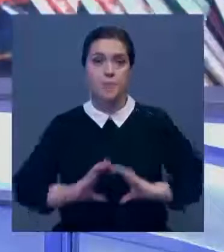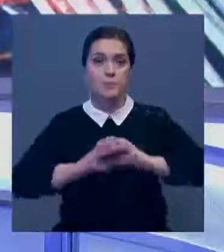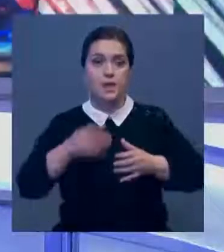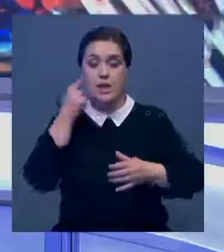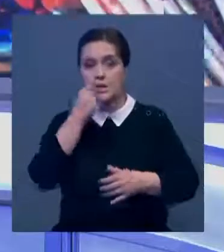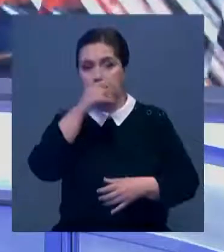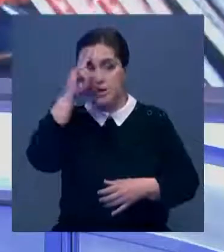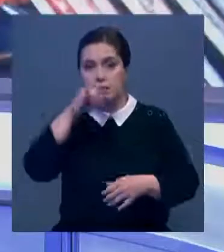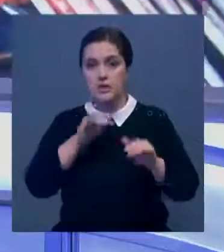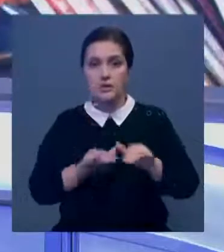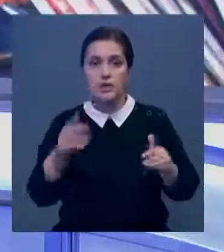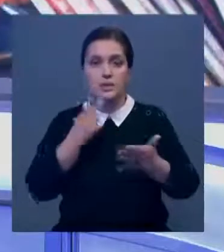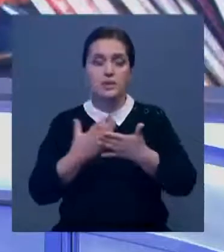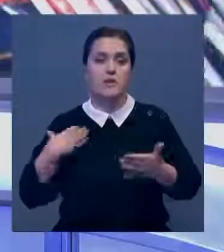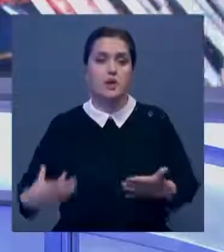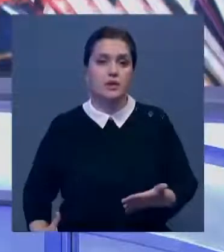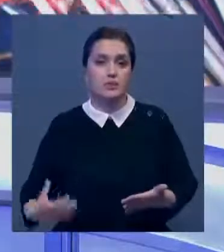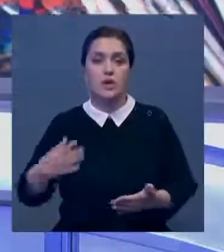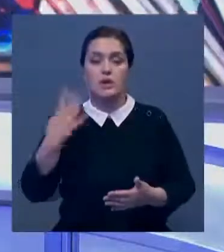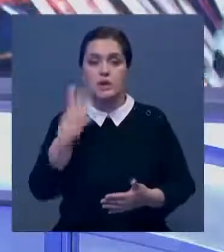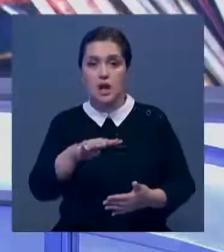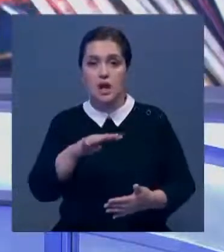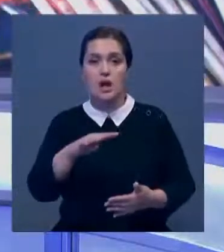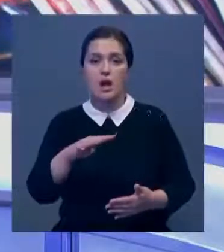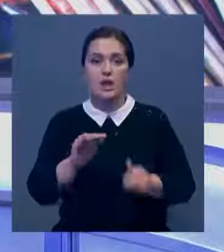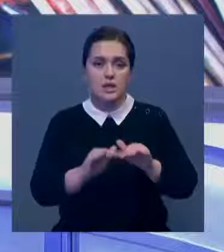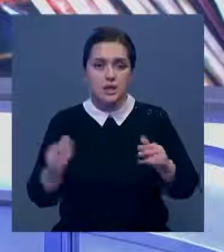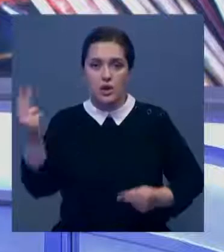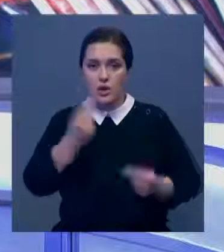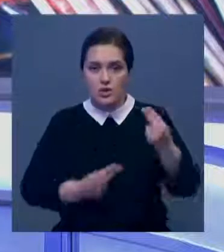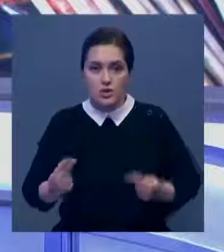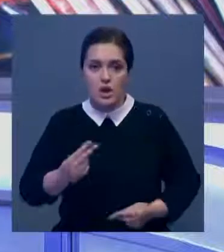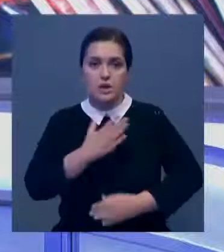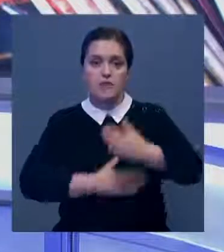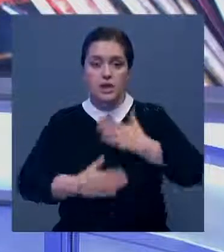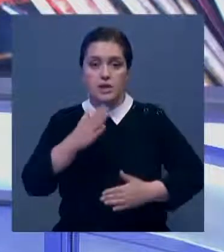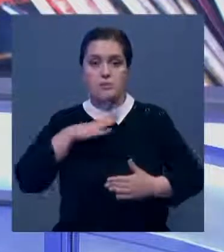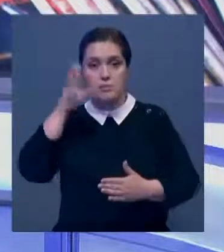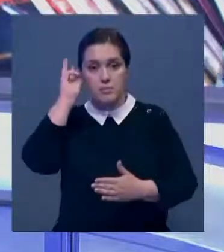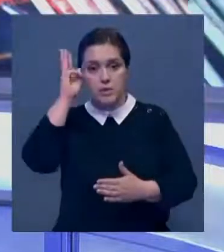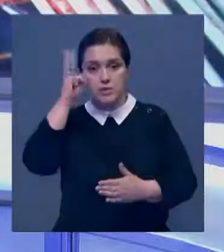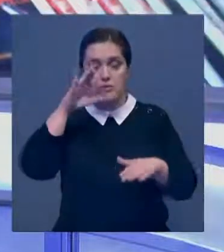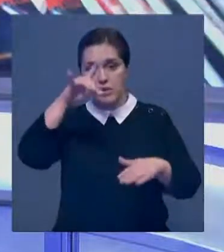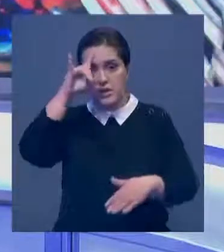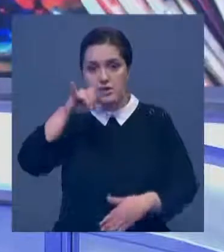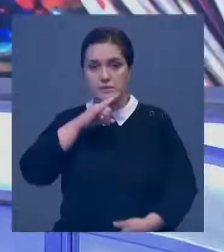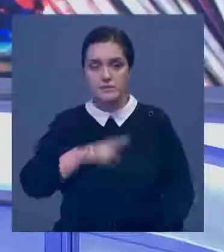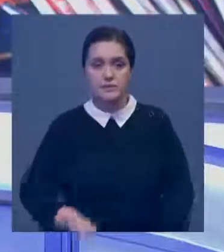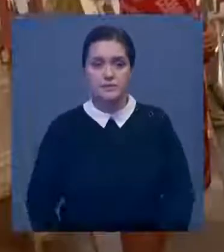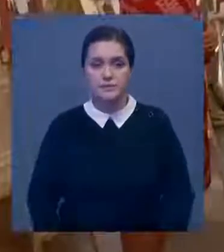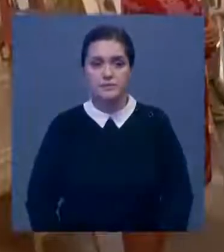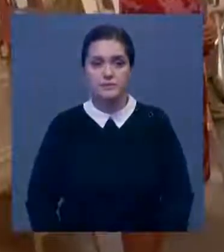Мир глазами казахстанских детей показали французской публике. Около 40 работ юных художников с особыми потребностями представили в посольстве нашей страны.